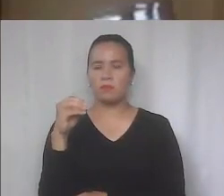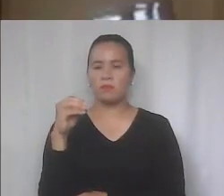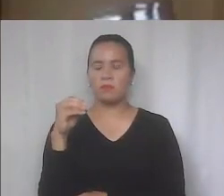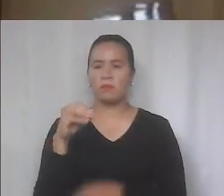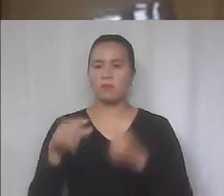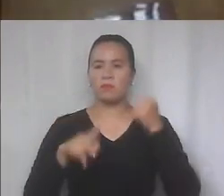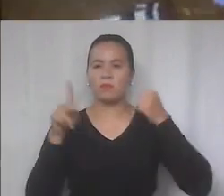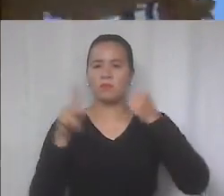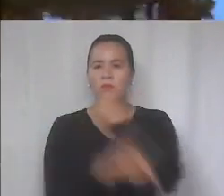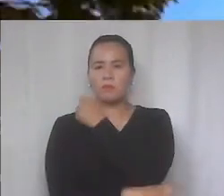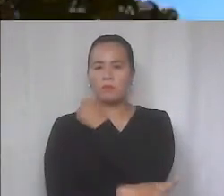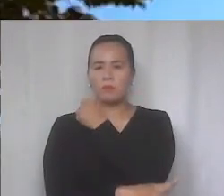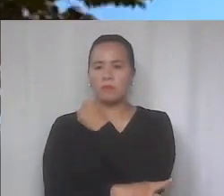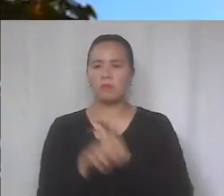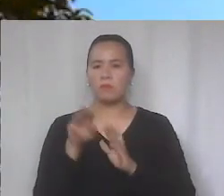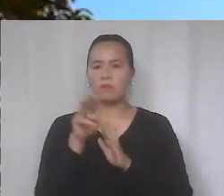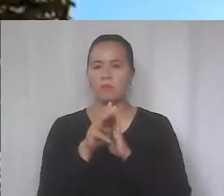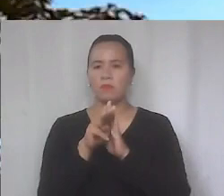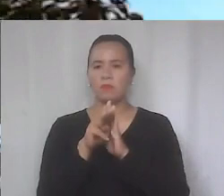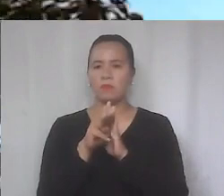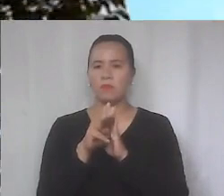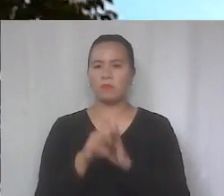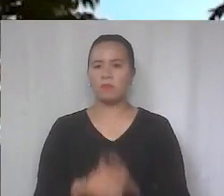وسلم آمين يا رب